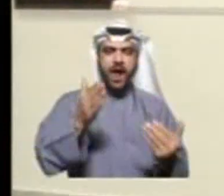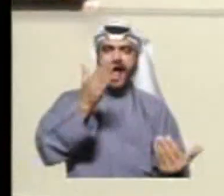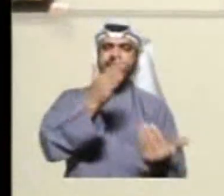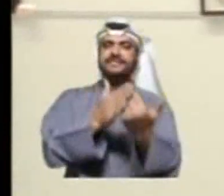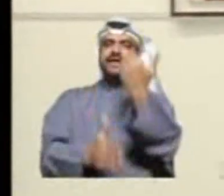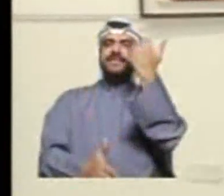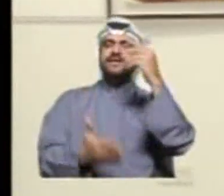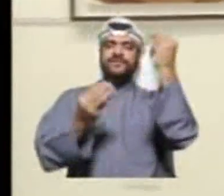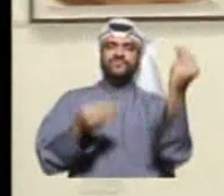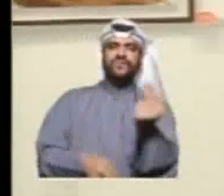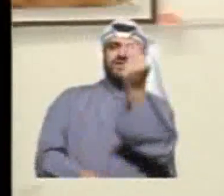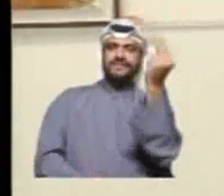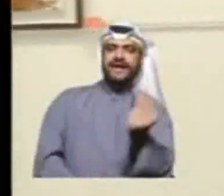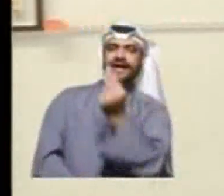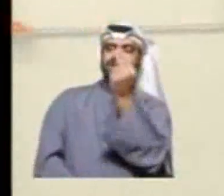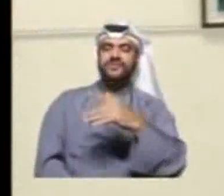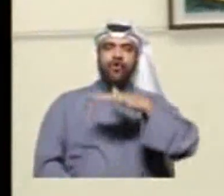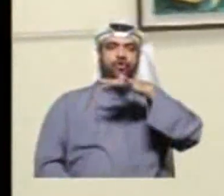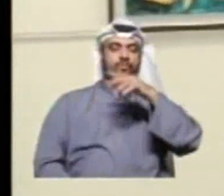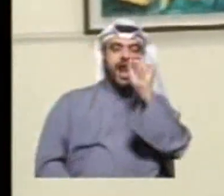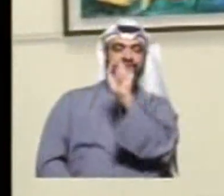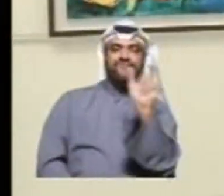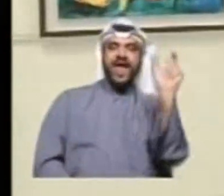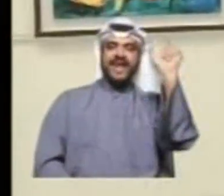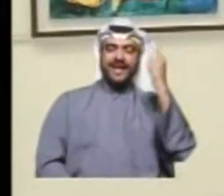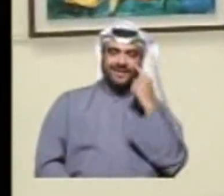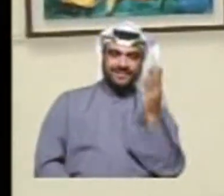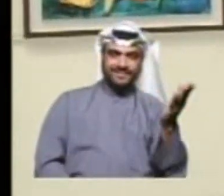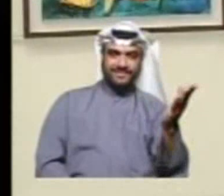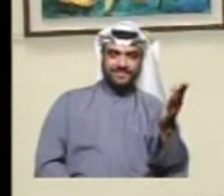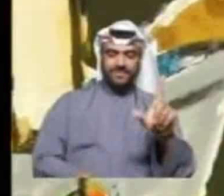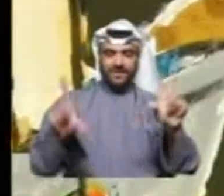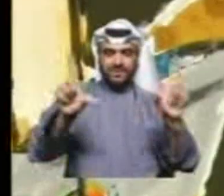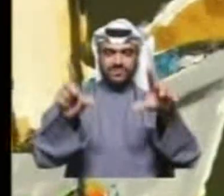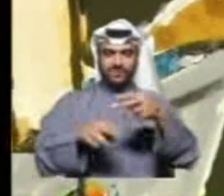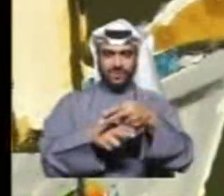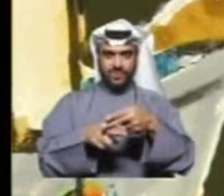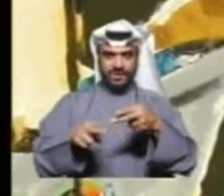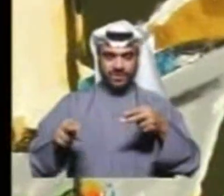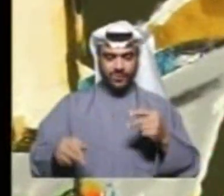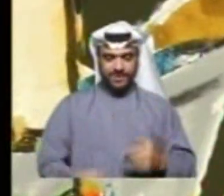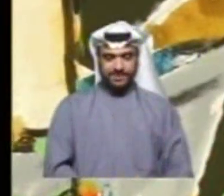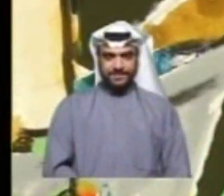الساحة التشكيلية العمانية لنشر الذائقة الفنية. عائشة المديني، تلفزيون دولة الكويت.